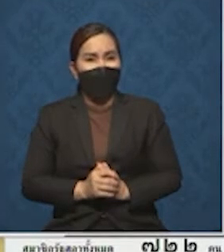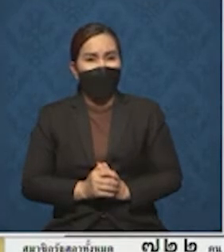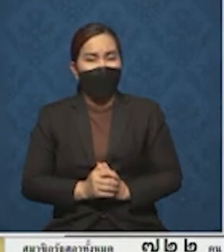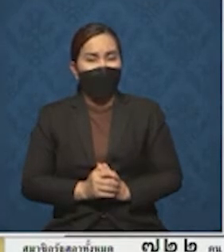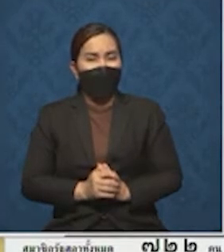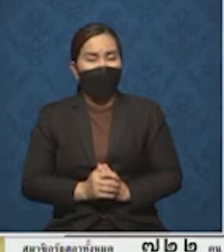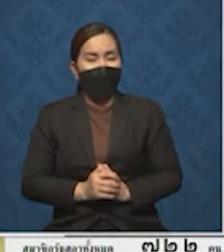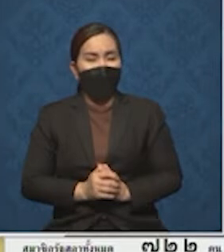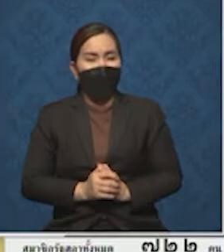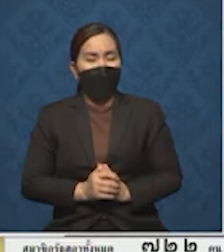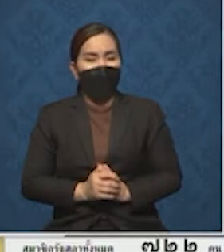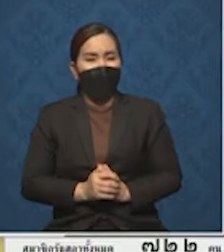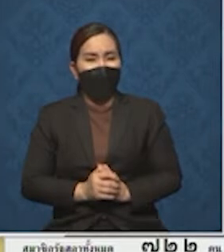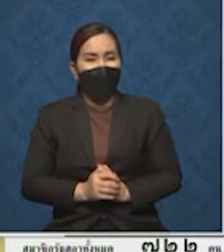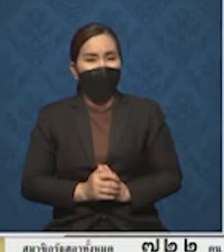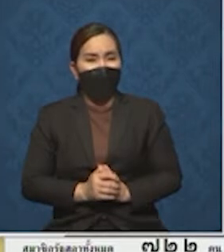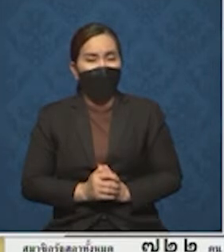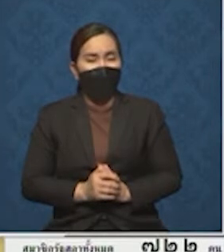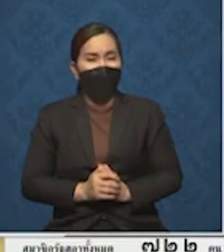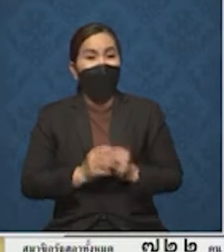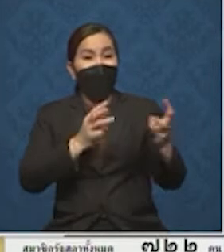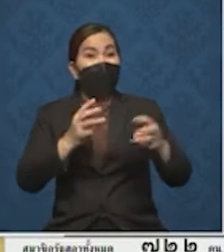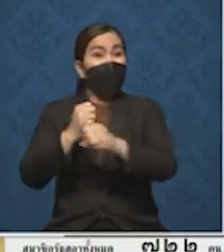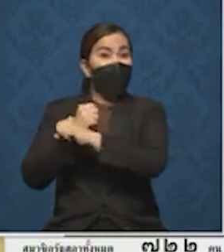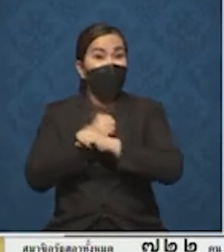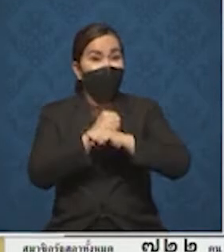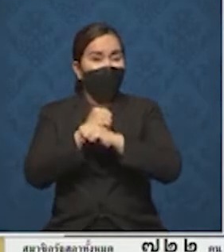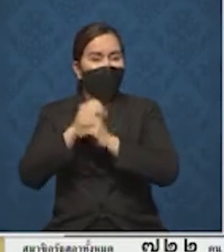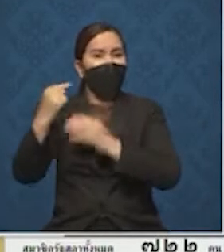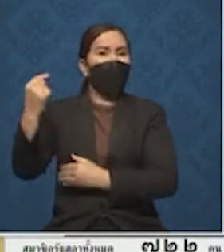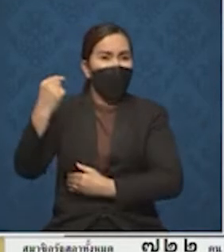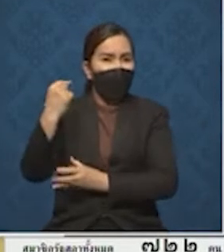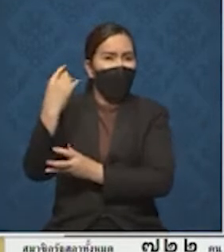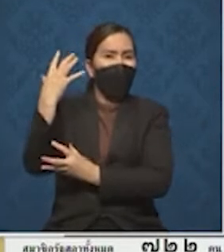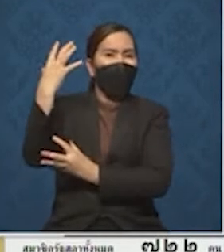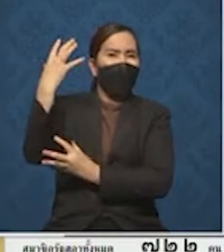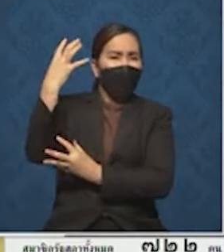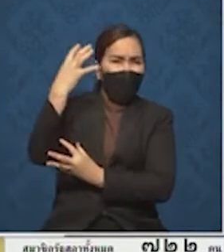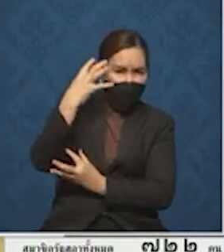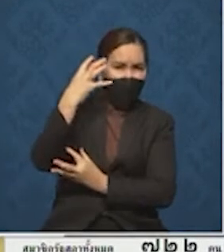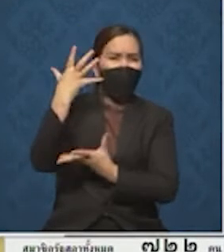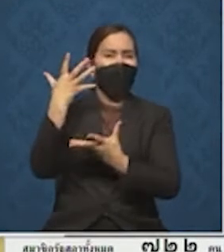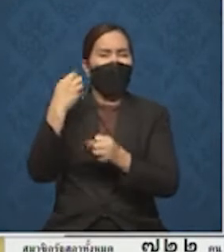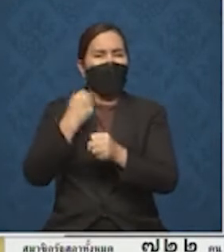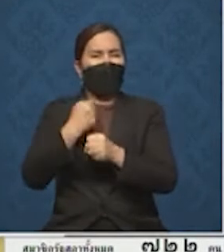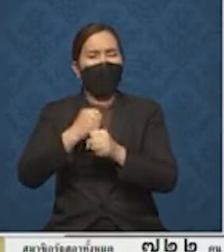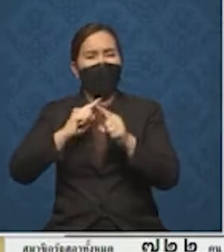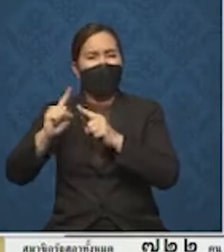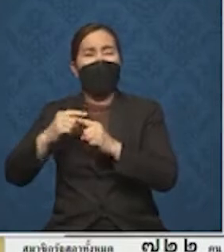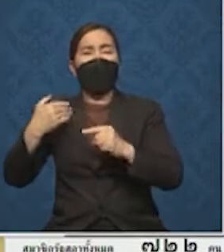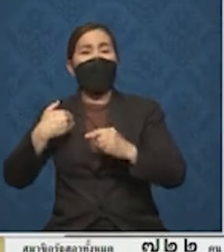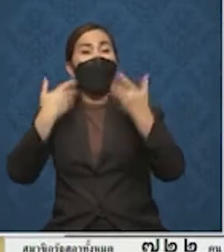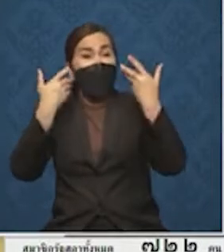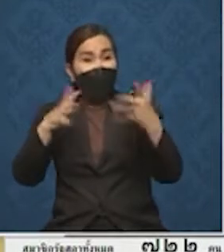ที่ป้องกันการครอบงำนั้นเราถูกเขียนไ้แล้วในมาต่า 14